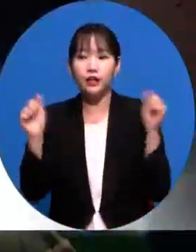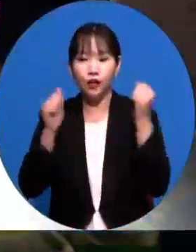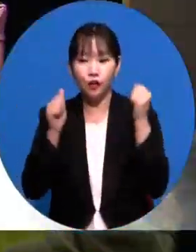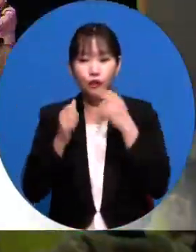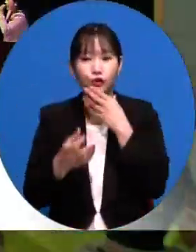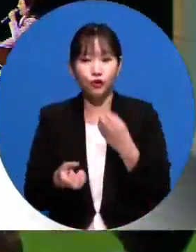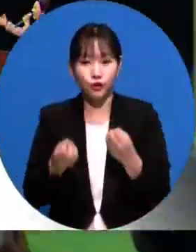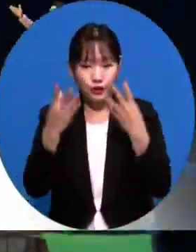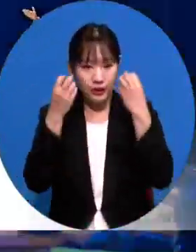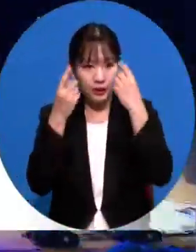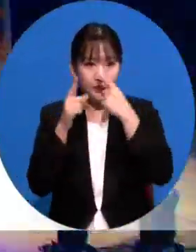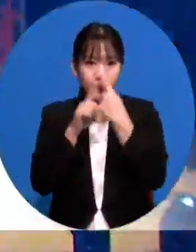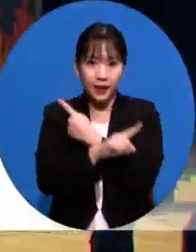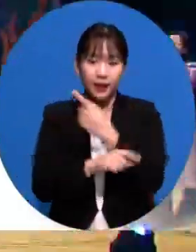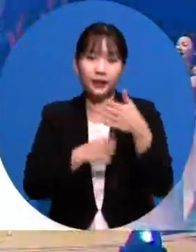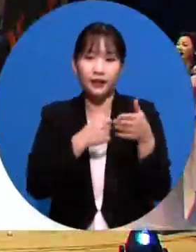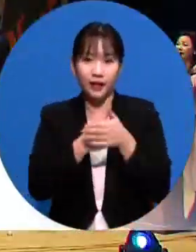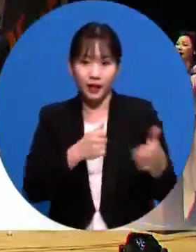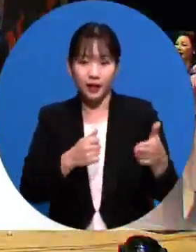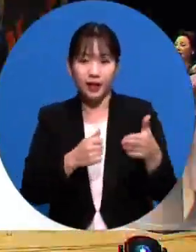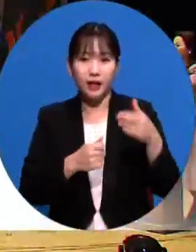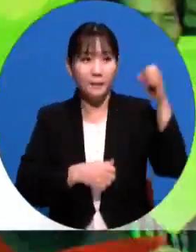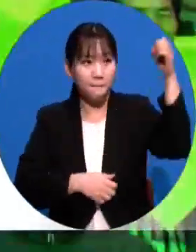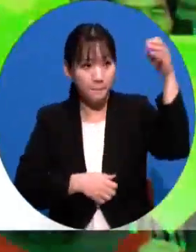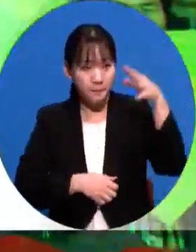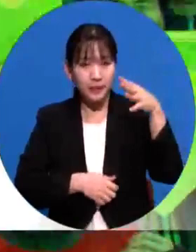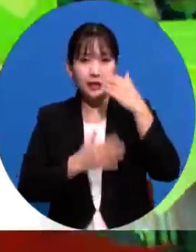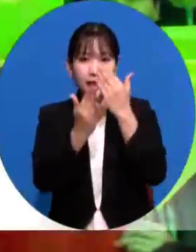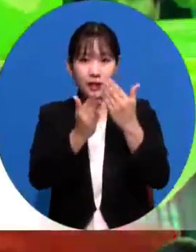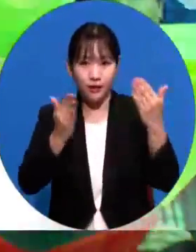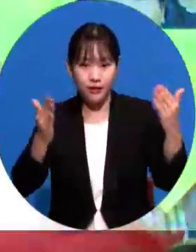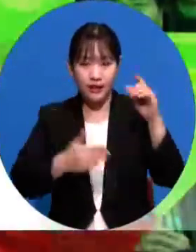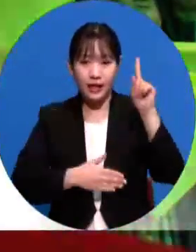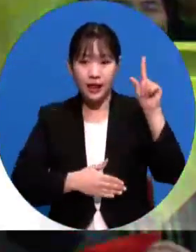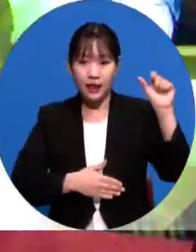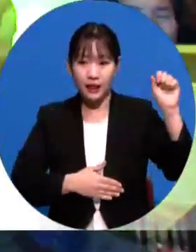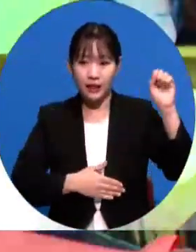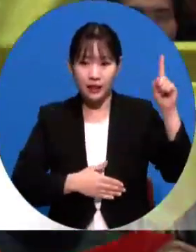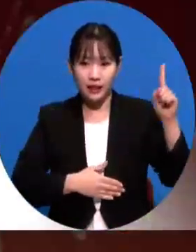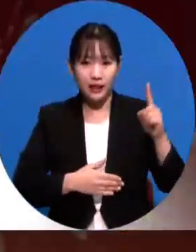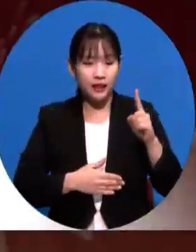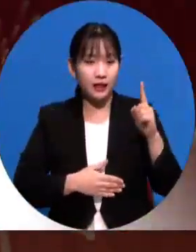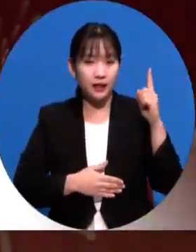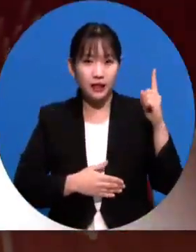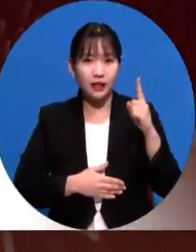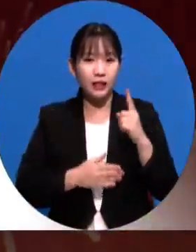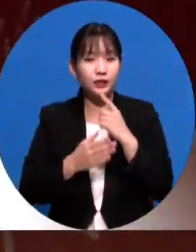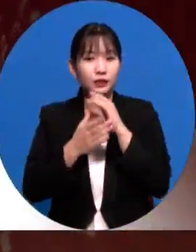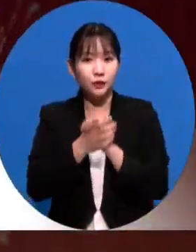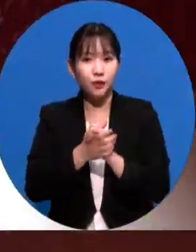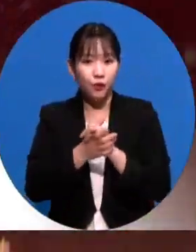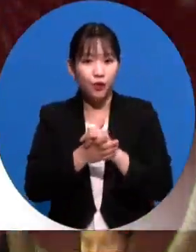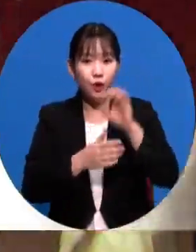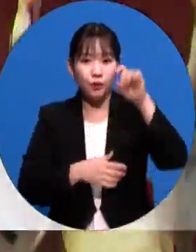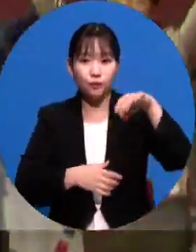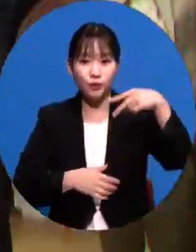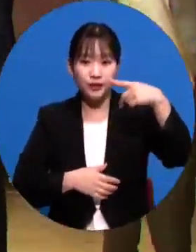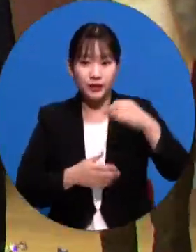겨울 축제로 새롭게 변신한만큼 빛 조형물 전시와 led의 수원 풍등 날리게 불멍캠프